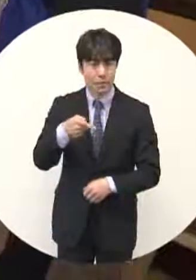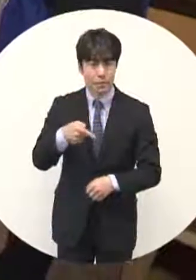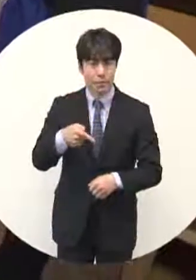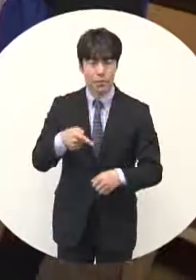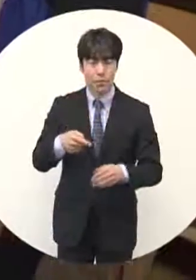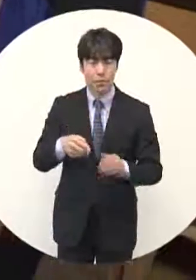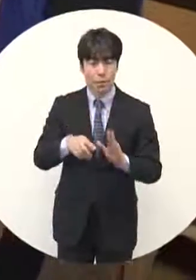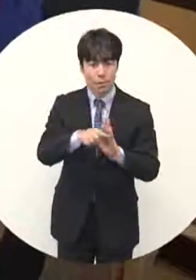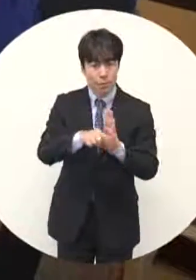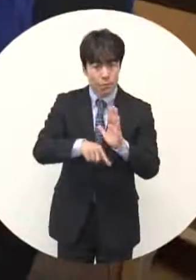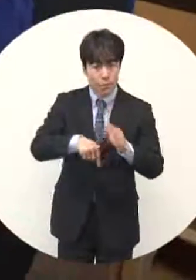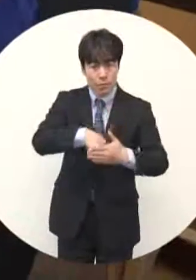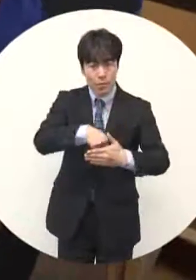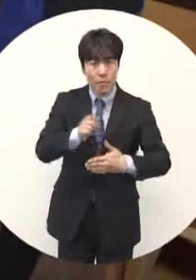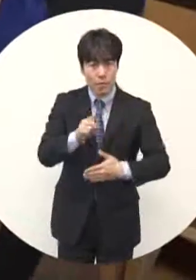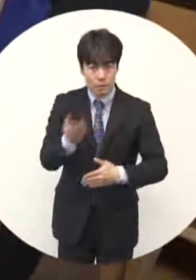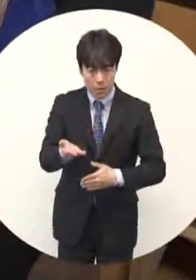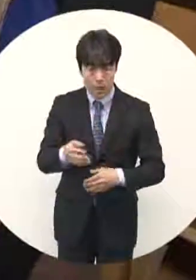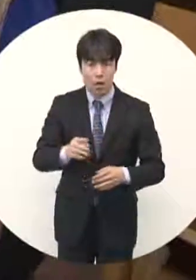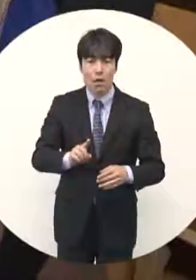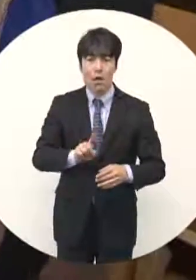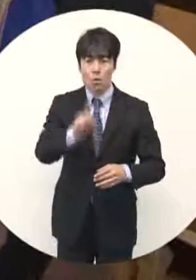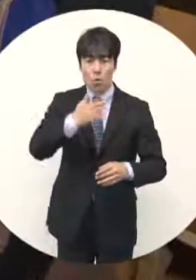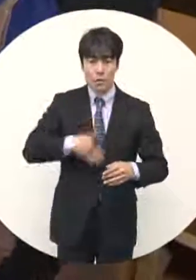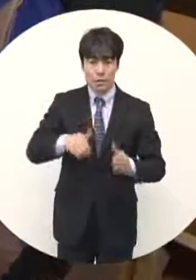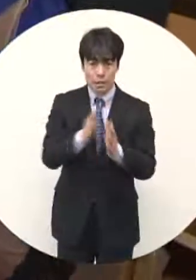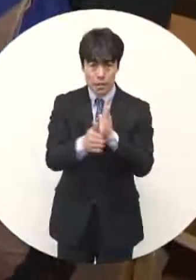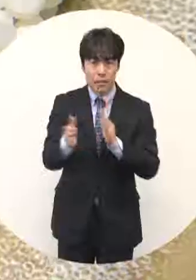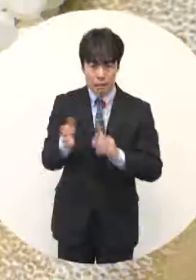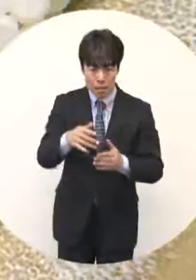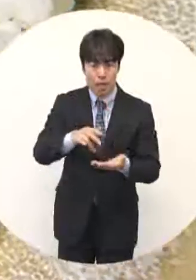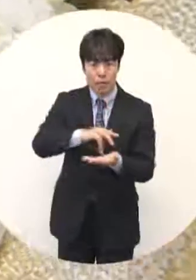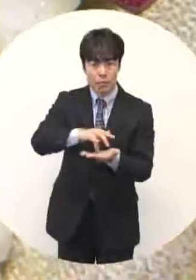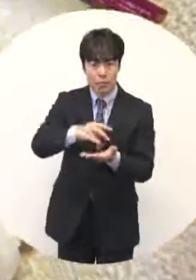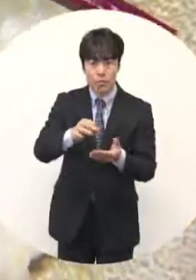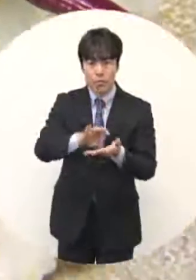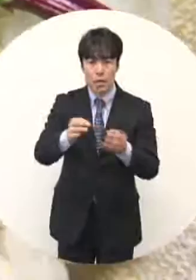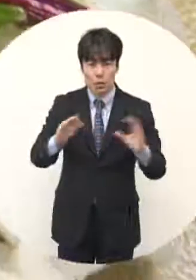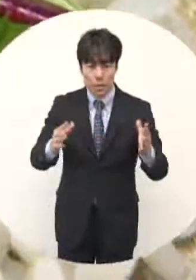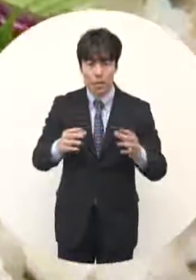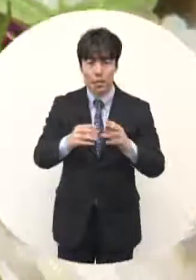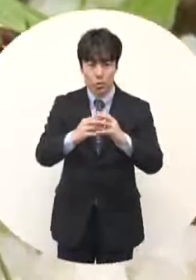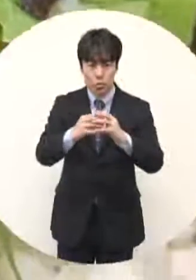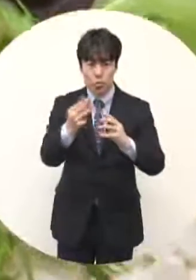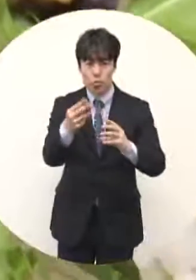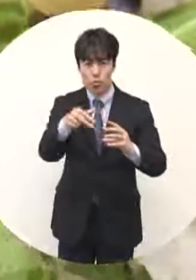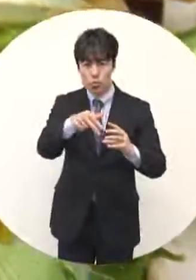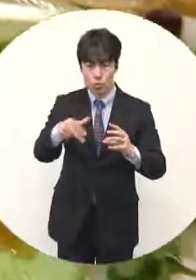ニューなんですか。 高知の方から無農薬の柚子を取り寄せてジャムにしたものを